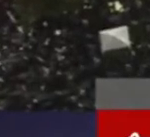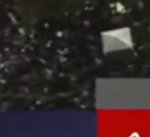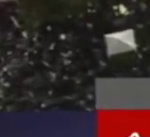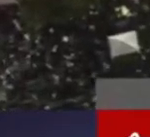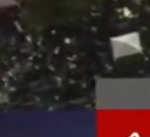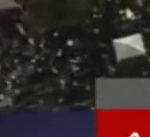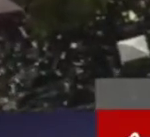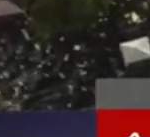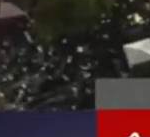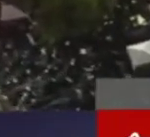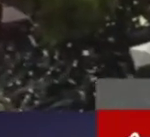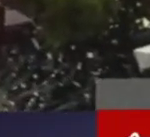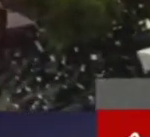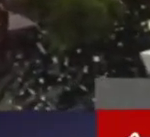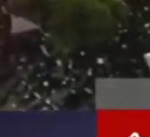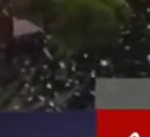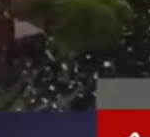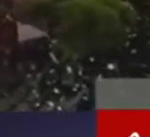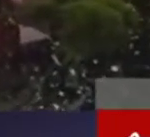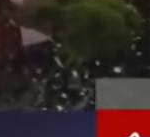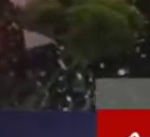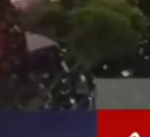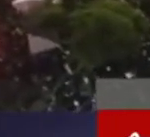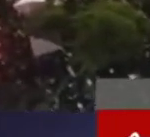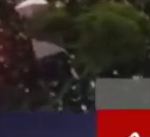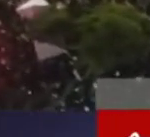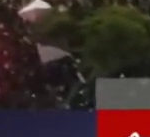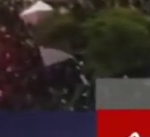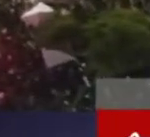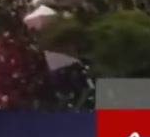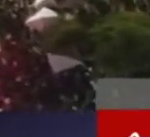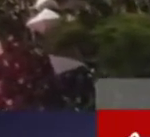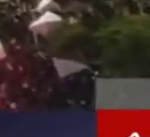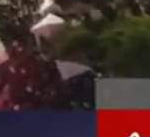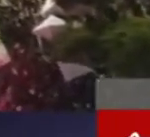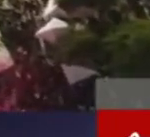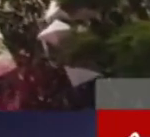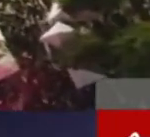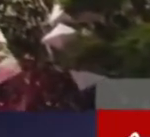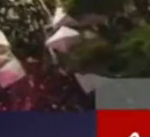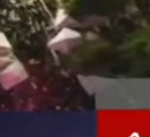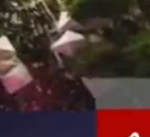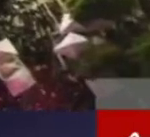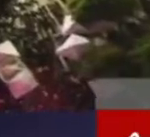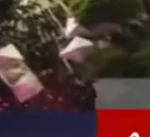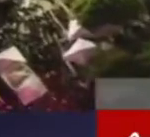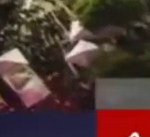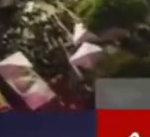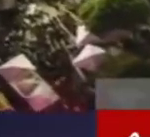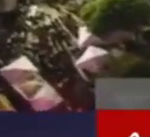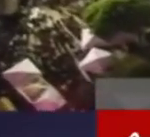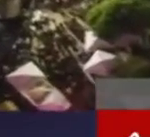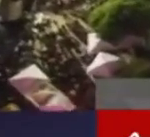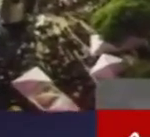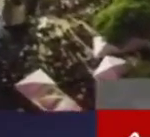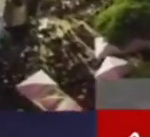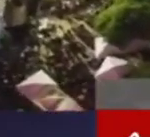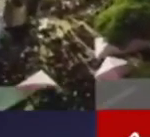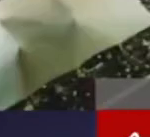هناك حكومه اسرائيل هي التي تنشر المعلومات الصحيحه والتي تضمن